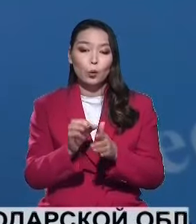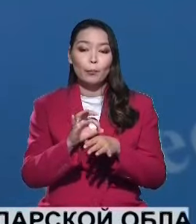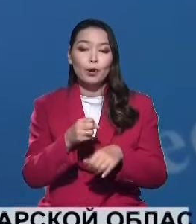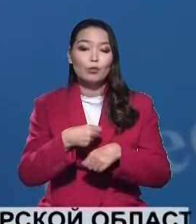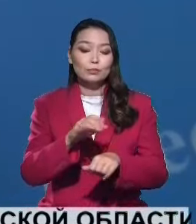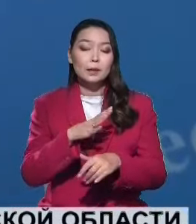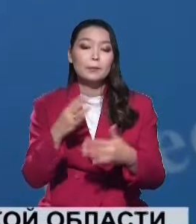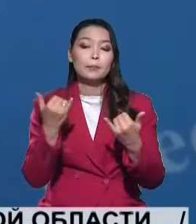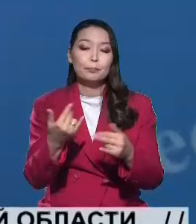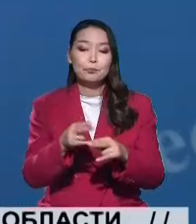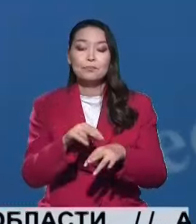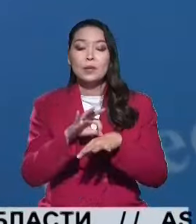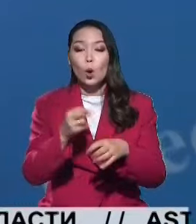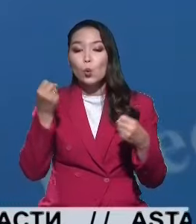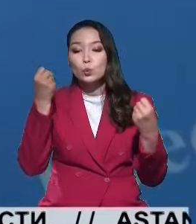работа по установлению